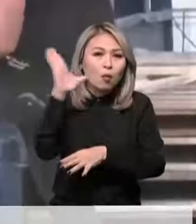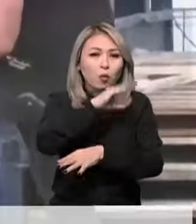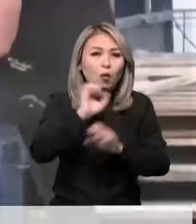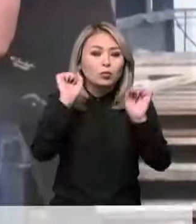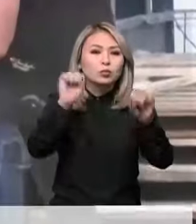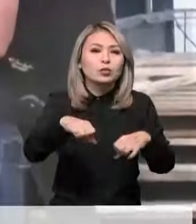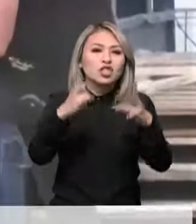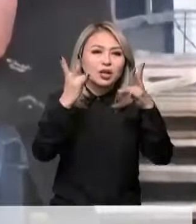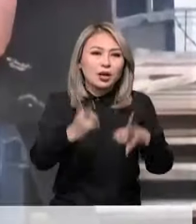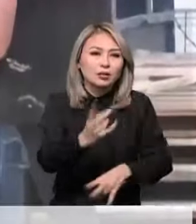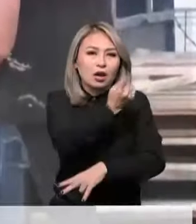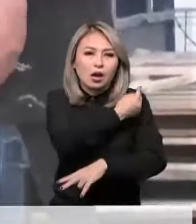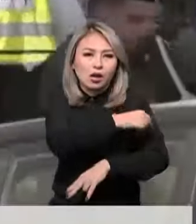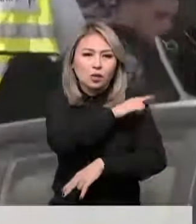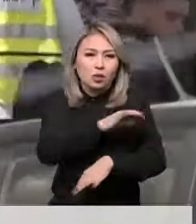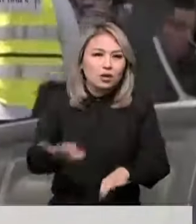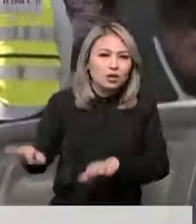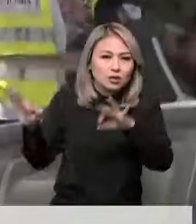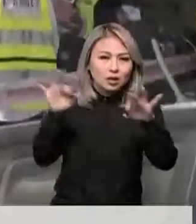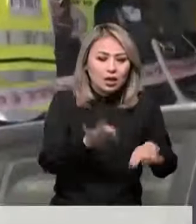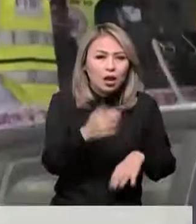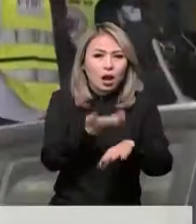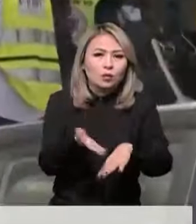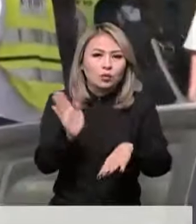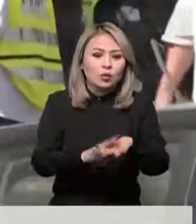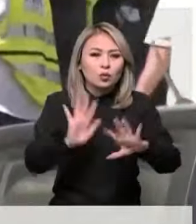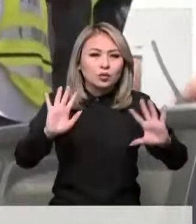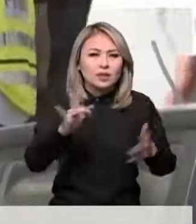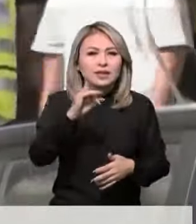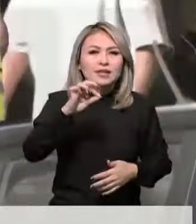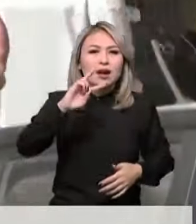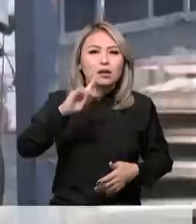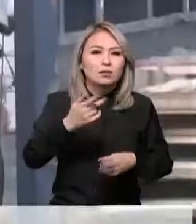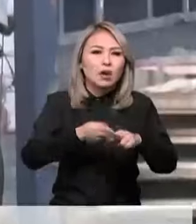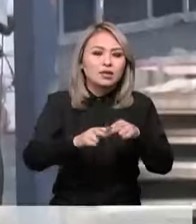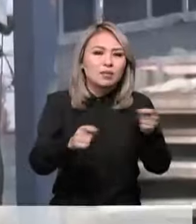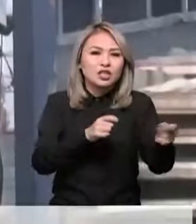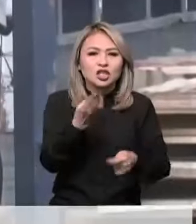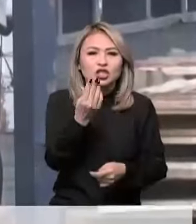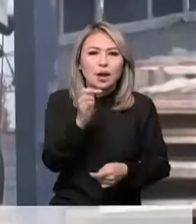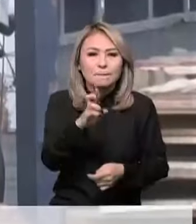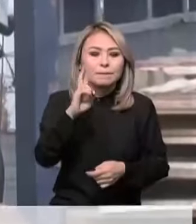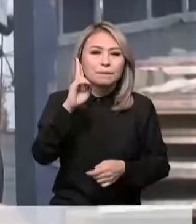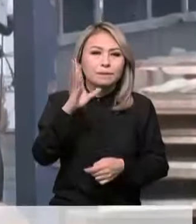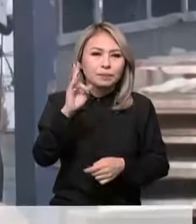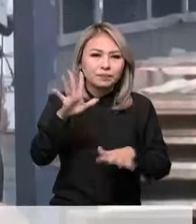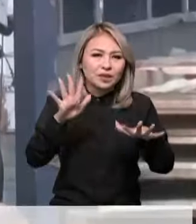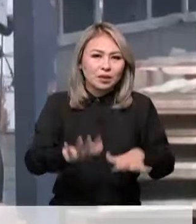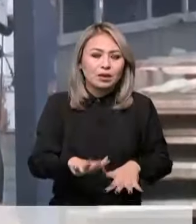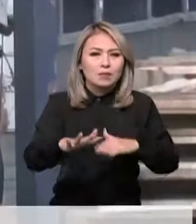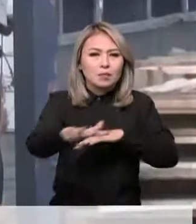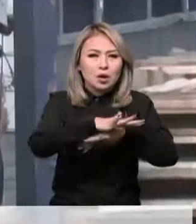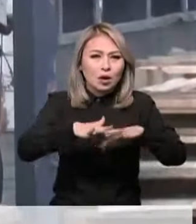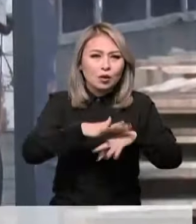отыр. Жарақат алғандар ауруханаға жеткізілді. Біреуінің халі ауыр. Оқыс оқиға Израиль барлау басқармасының штаб пәтер орналасқан